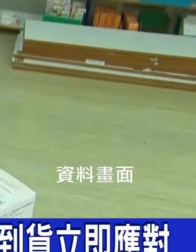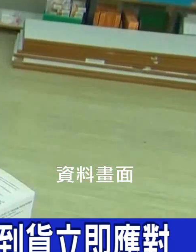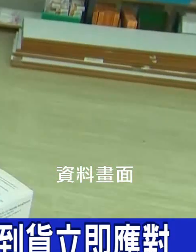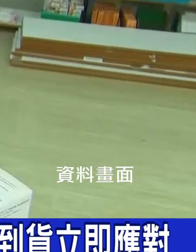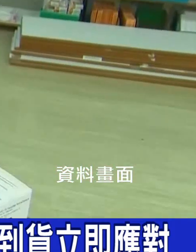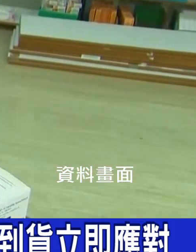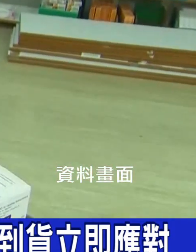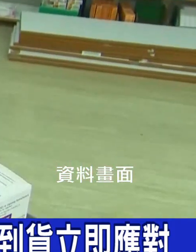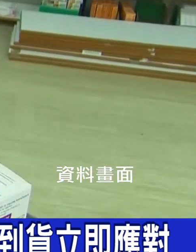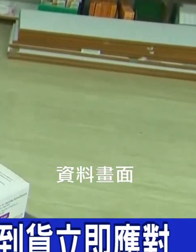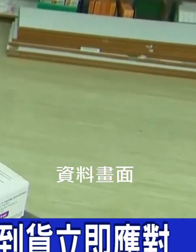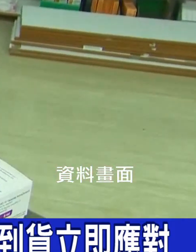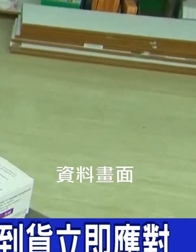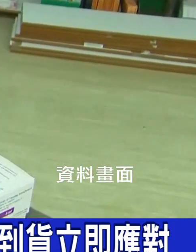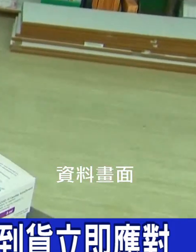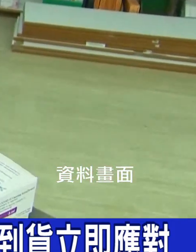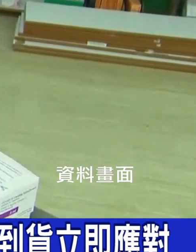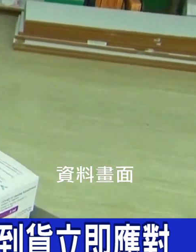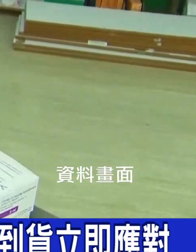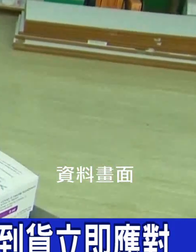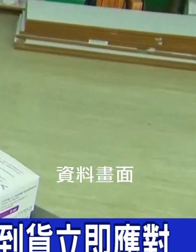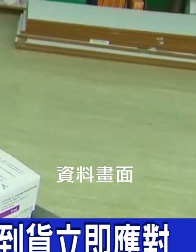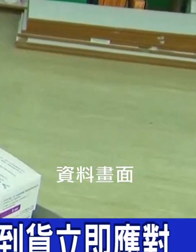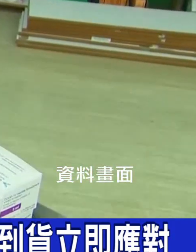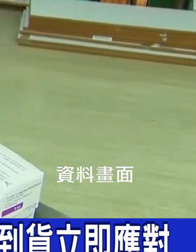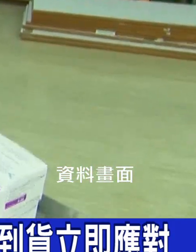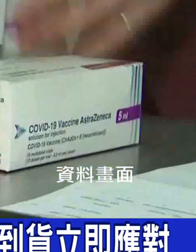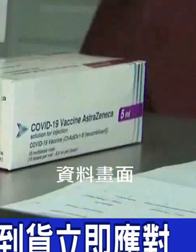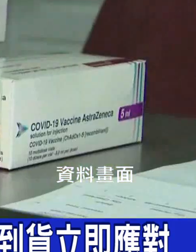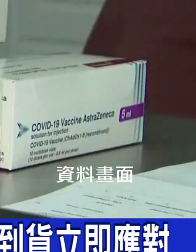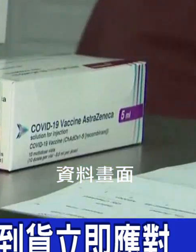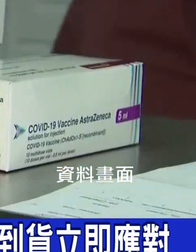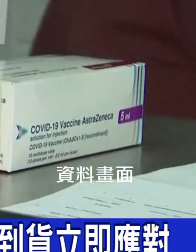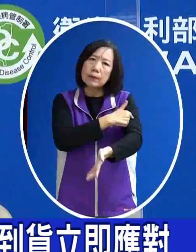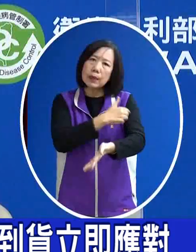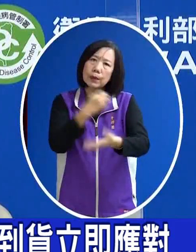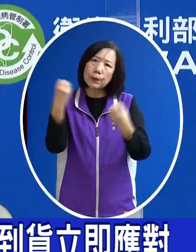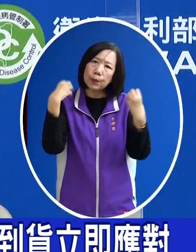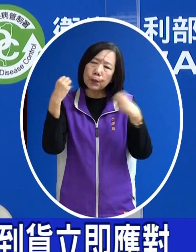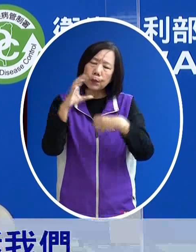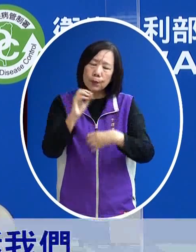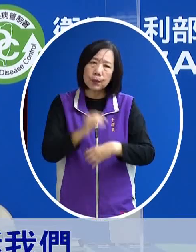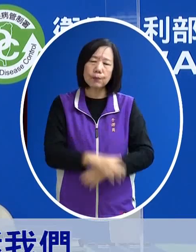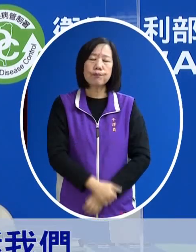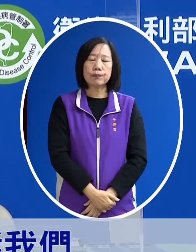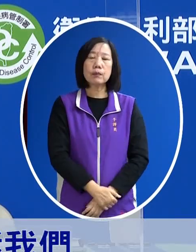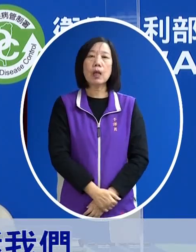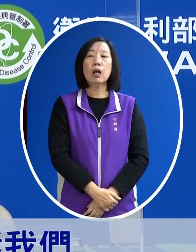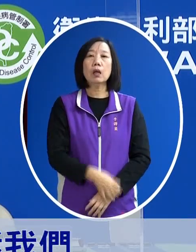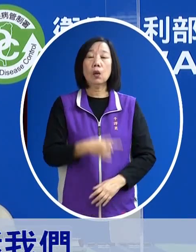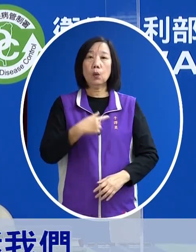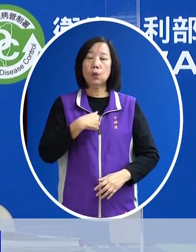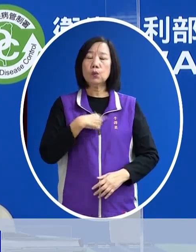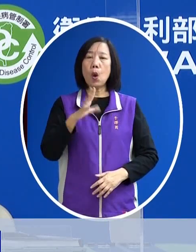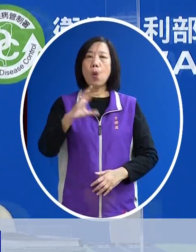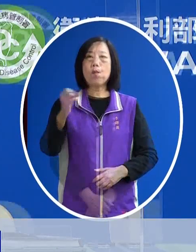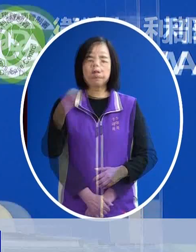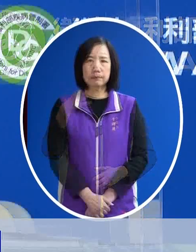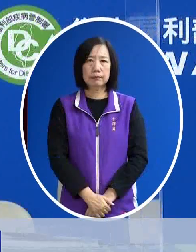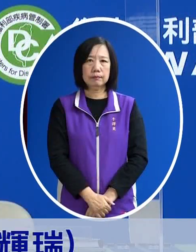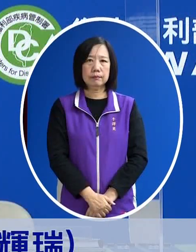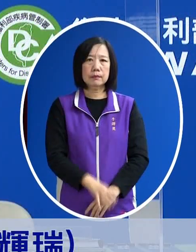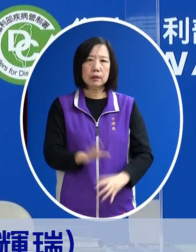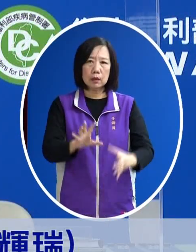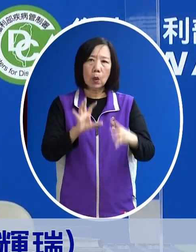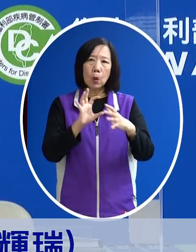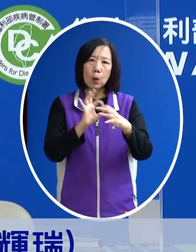过其他厂牌疫苗究竟何时能抵台，似乎依旧只闻楼梯响。 不过当然是有告诉我们可能出货的时间了。